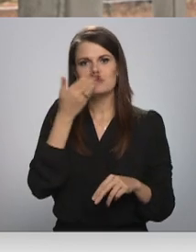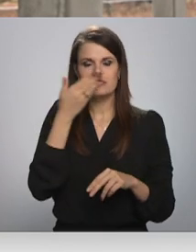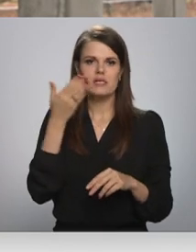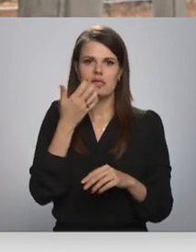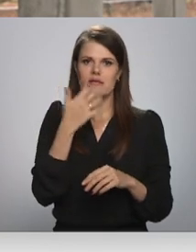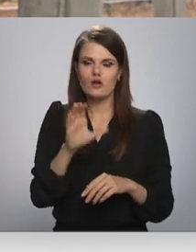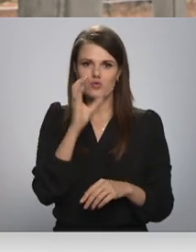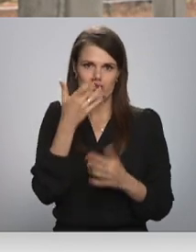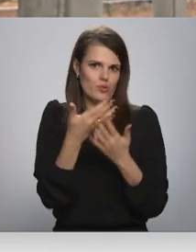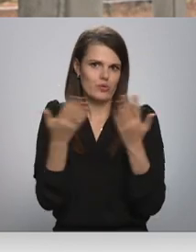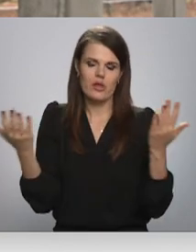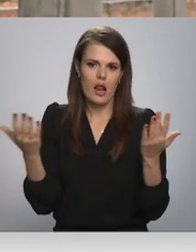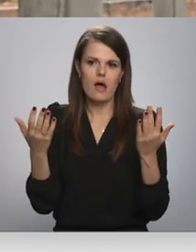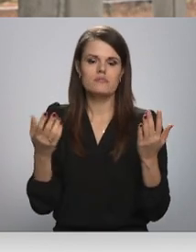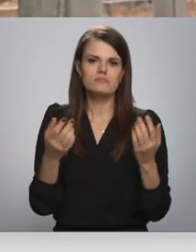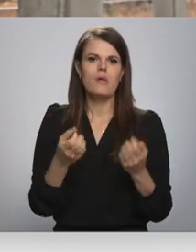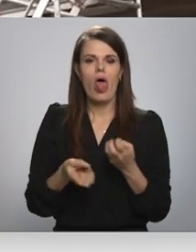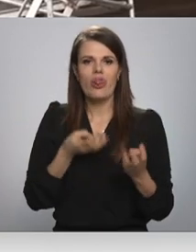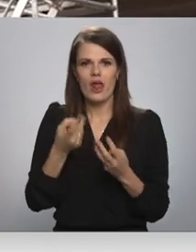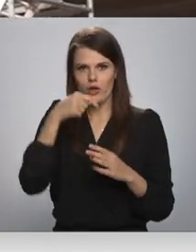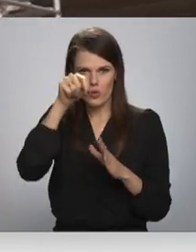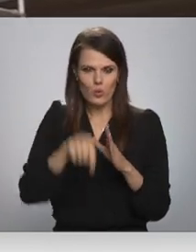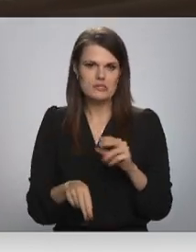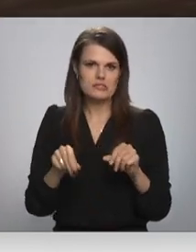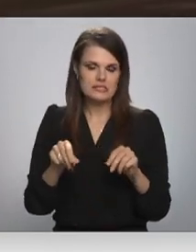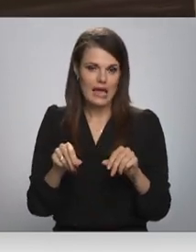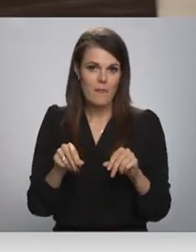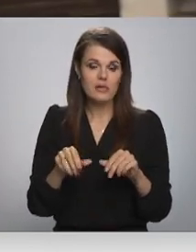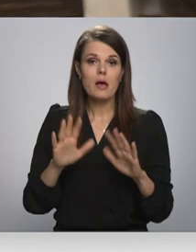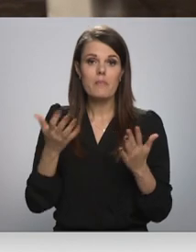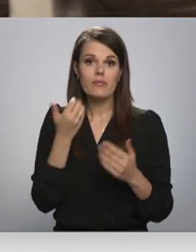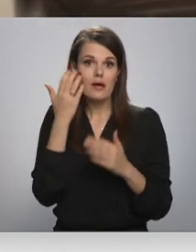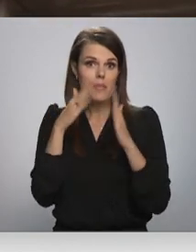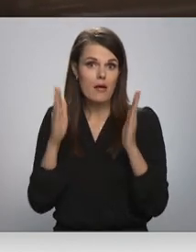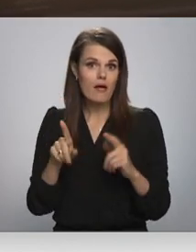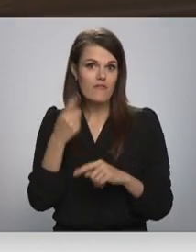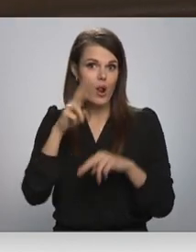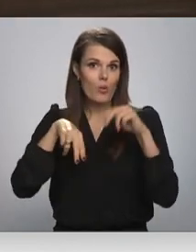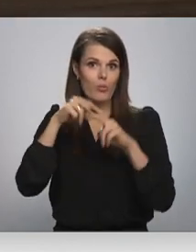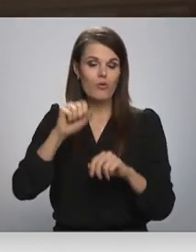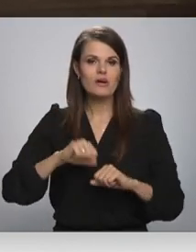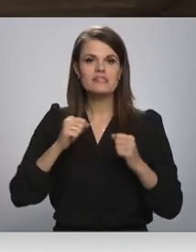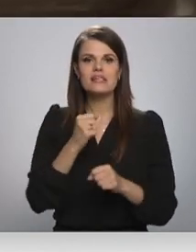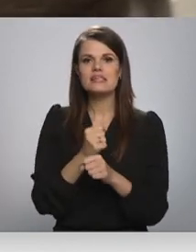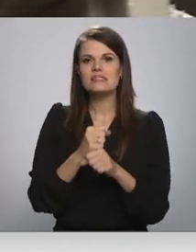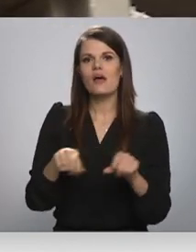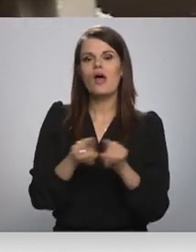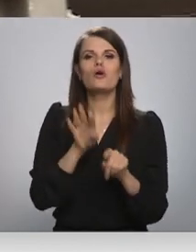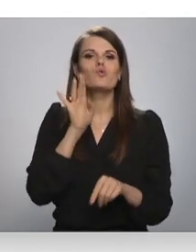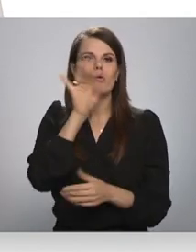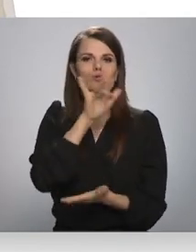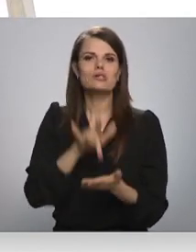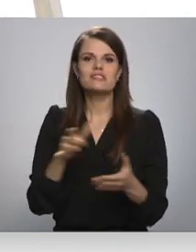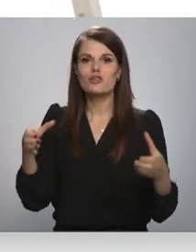karsto ūdeni un tā tālāk ar enerģiju no gruntiem. Bet kamēr ēku vēl tikai būvē, cītīgi strādā arī topošā centra